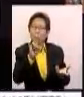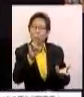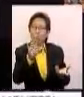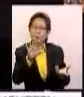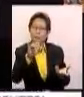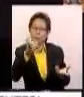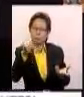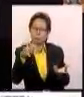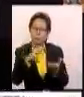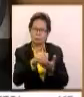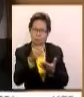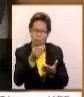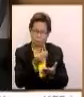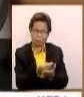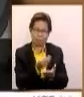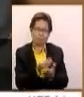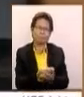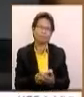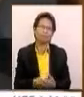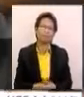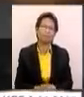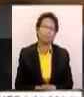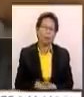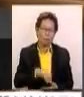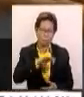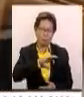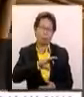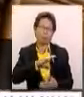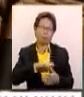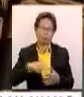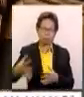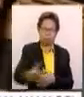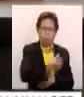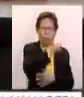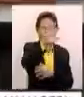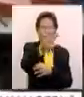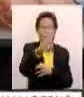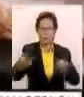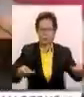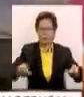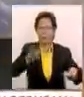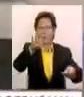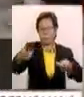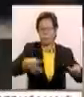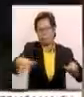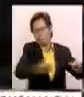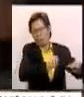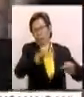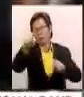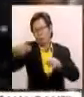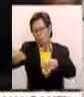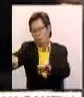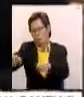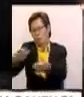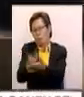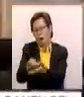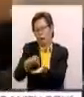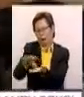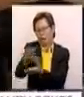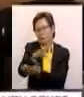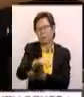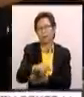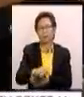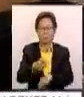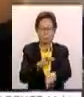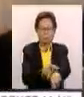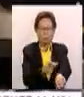6.75 juta ringgit. Polis turut menyita 5 buah kenderaan, sebuah motosikal, wang tunai,